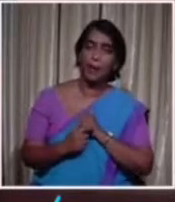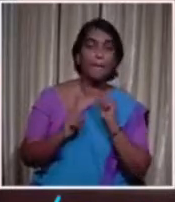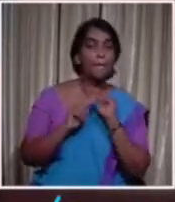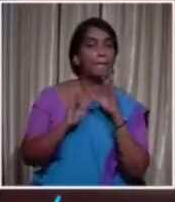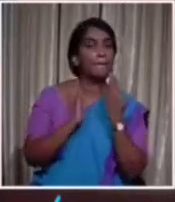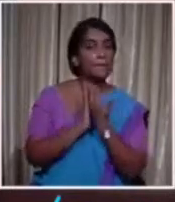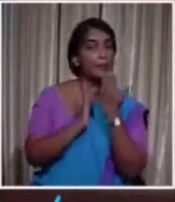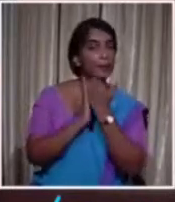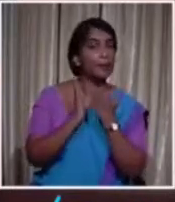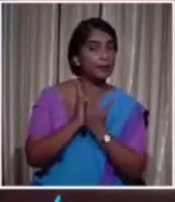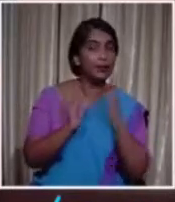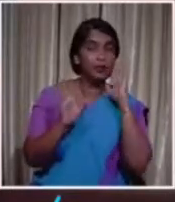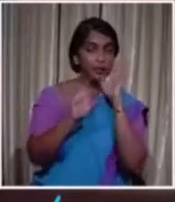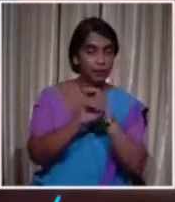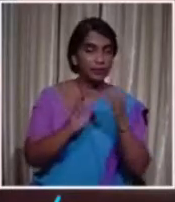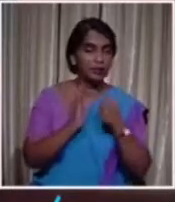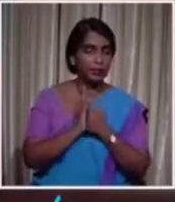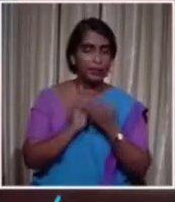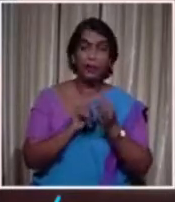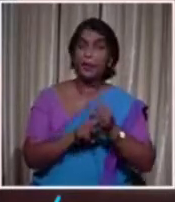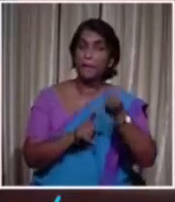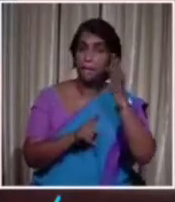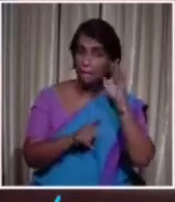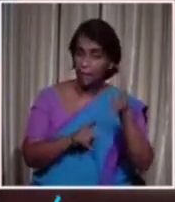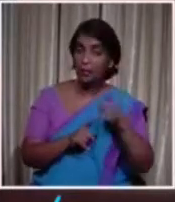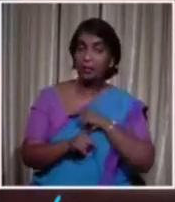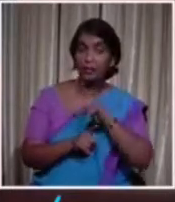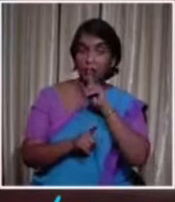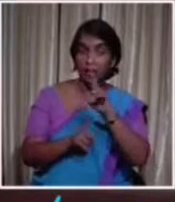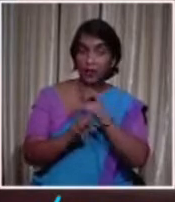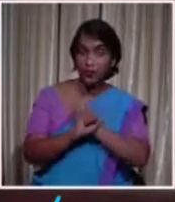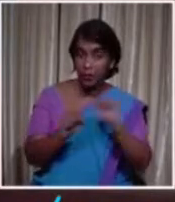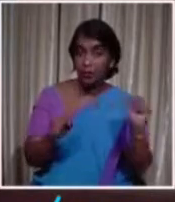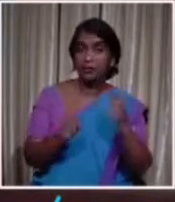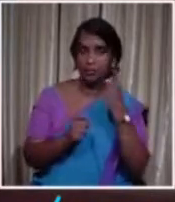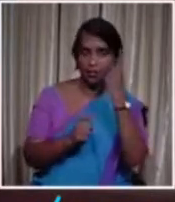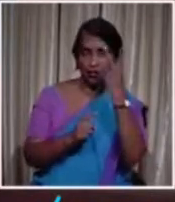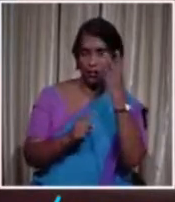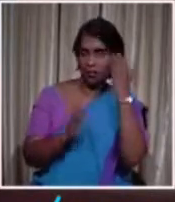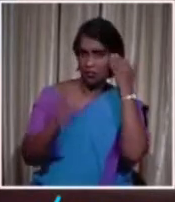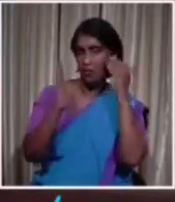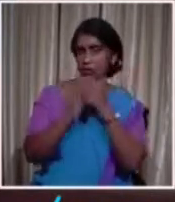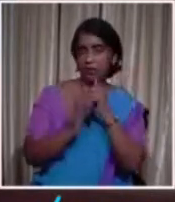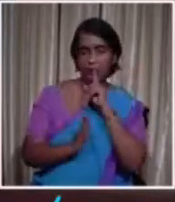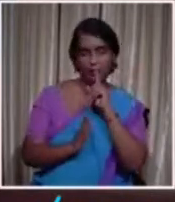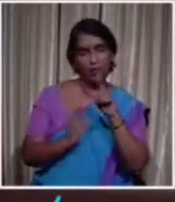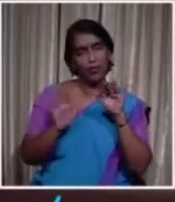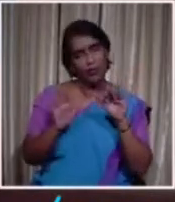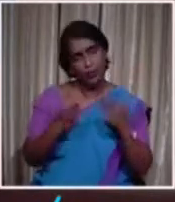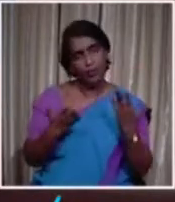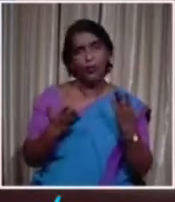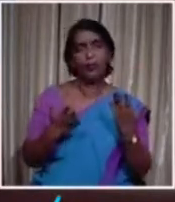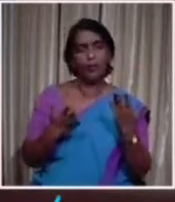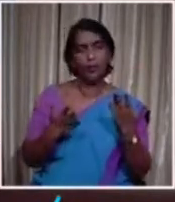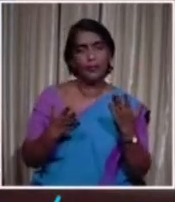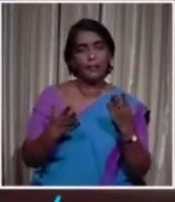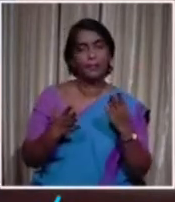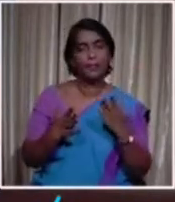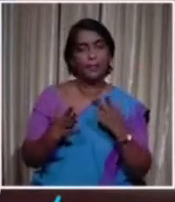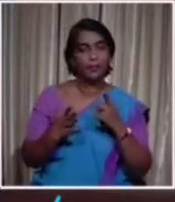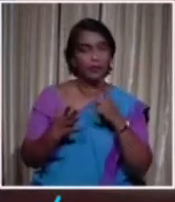ප්‍රතිපත්ති ප්‍රකාශනයේදී අතිගරු ජනාධිපතිතුමාගේ සඳහන් නොවෙච්ච කරුණු දෙකක් පිළිබඳව හෝ